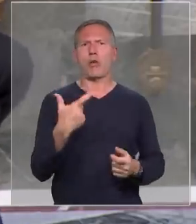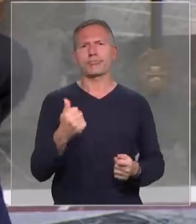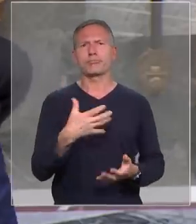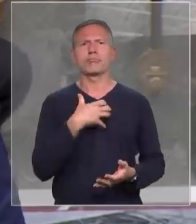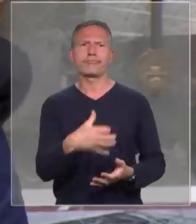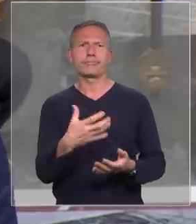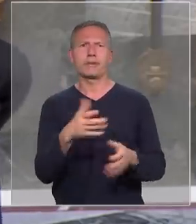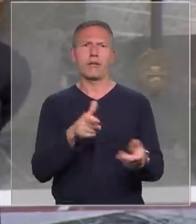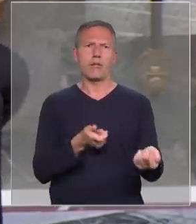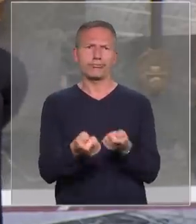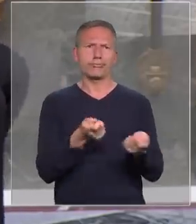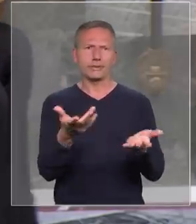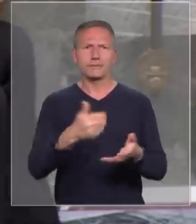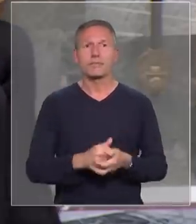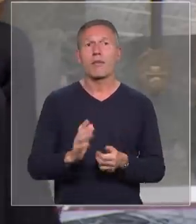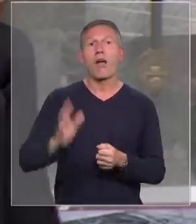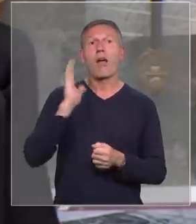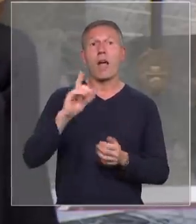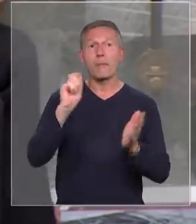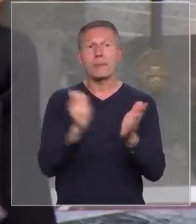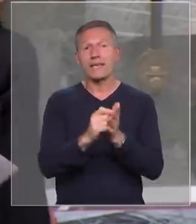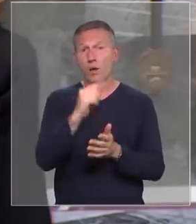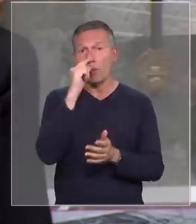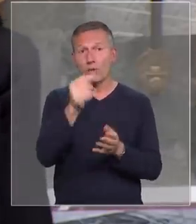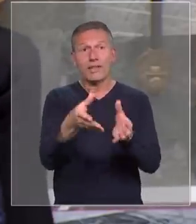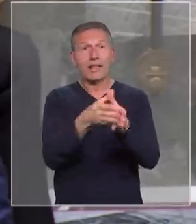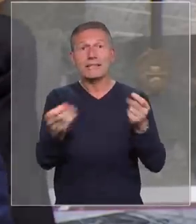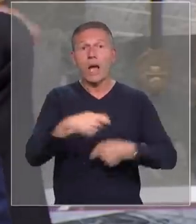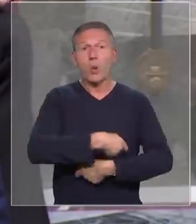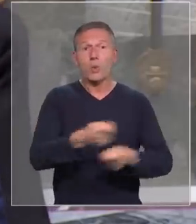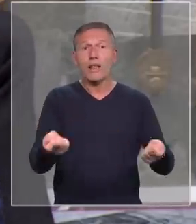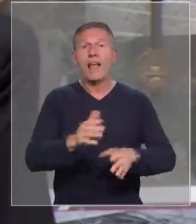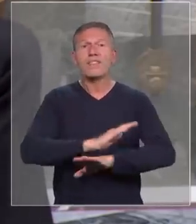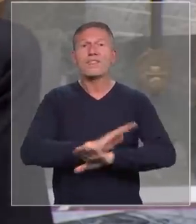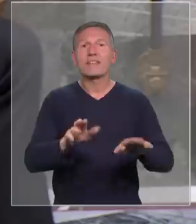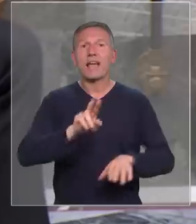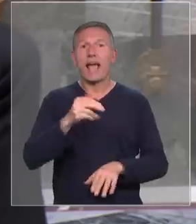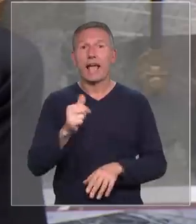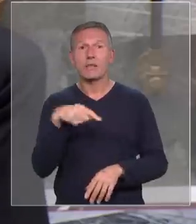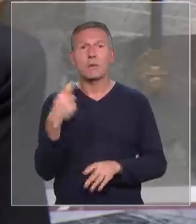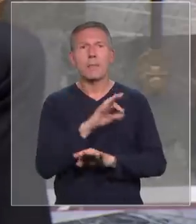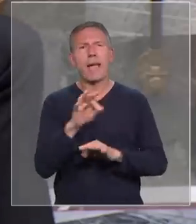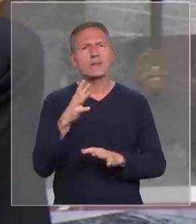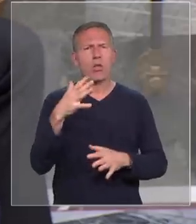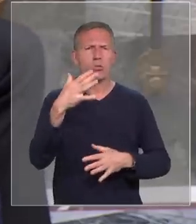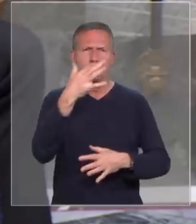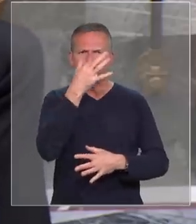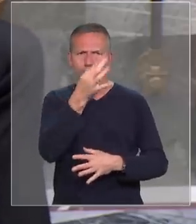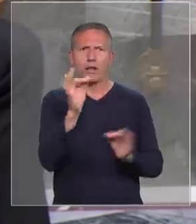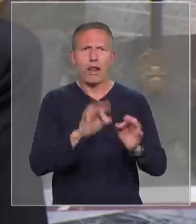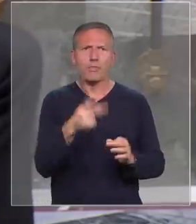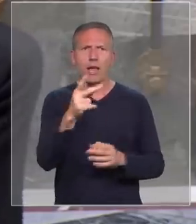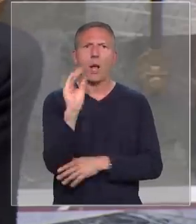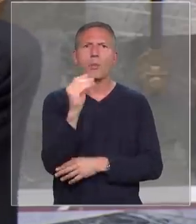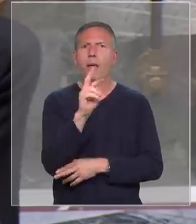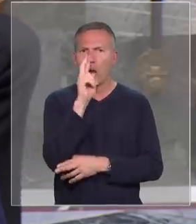du cynisme. Merci. J'en parle au passé, puisque M. Poutine a désormais disparu des tracts du Rassemblement national. Mais personne n'est dupe, et certainement pas vos troupes. Poupée